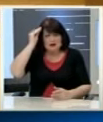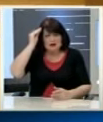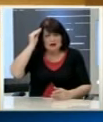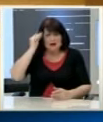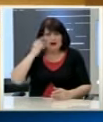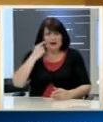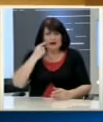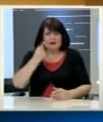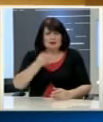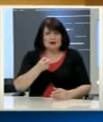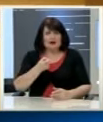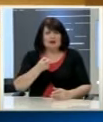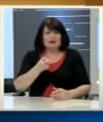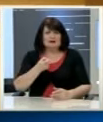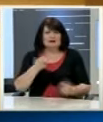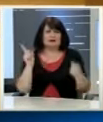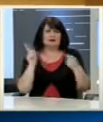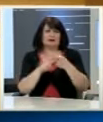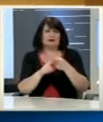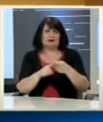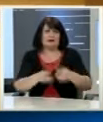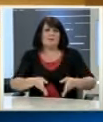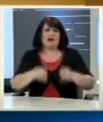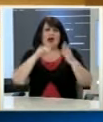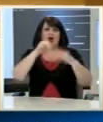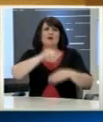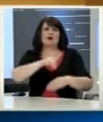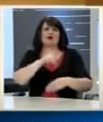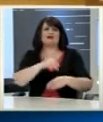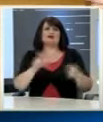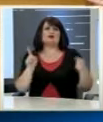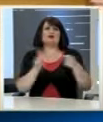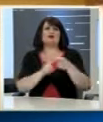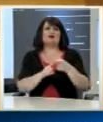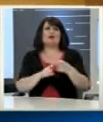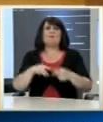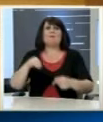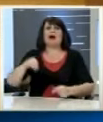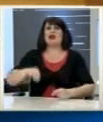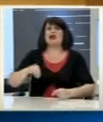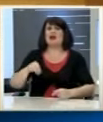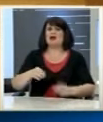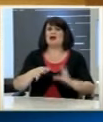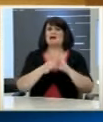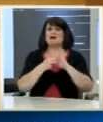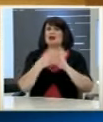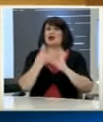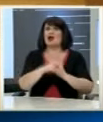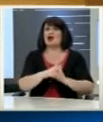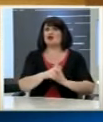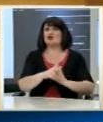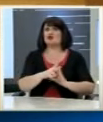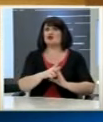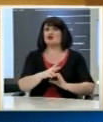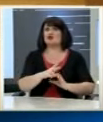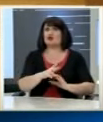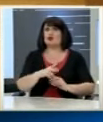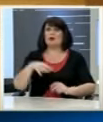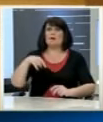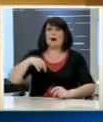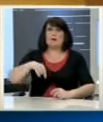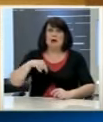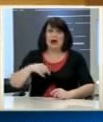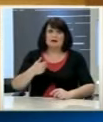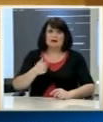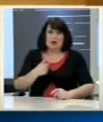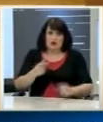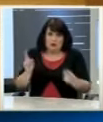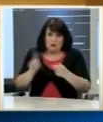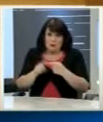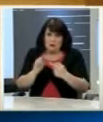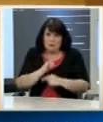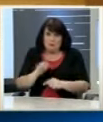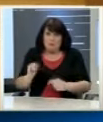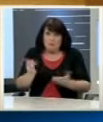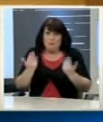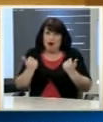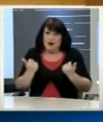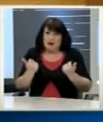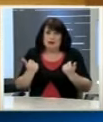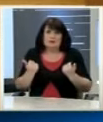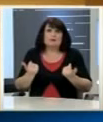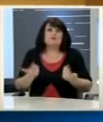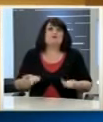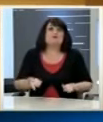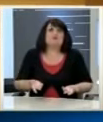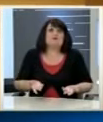συναντούσε τον κύριο μαρινάκη στο μέγαρο μαξίμου ή αν δεν το συναντούσε ο κύριος σπς τον συναντούσε ο κύριος παππάς γιατί εγώ δεν τον έω συναντήσει ο κύριος τσίπρας τον συναντούσε